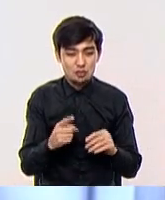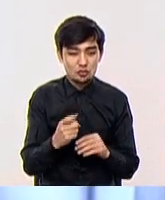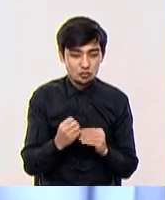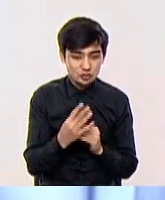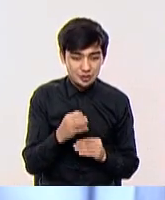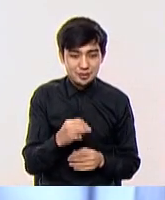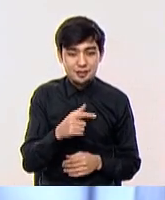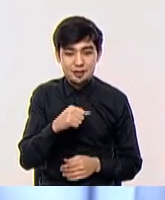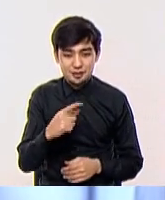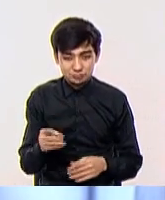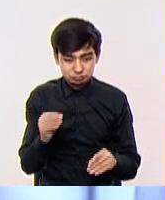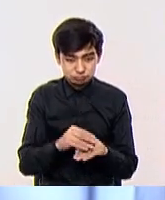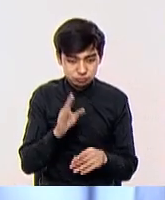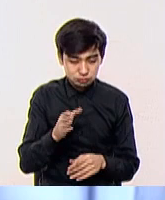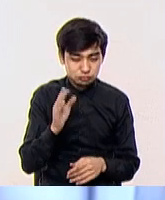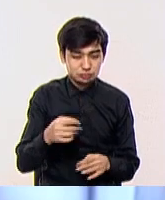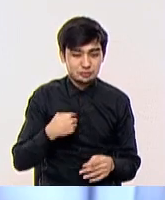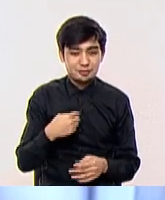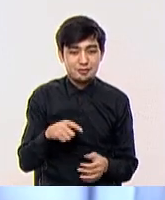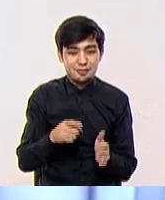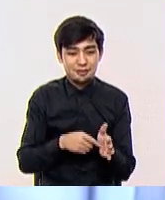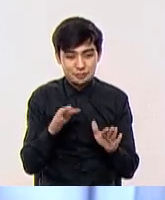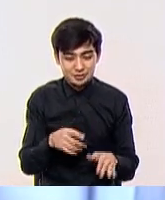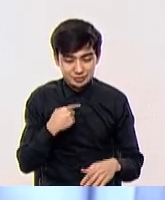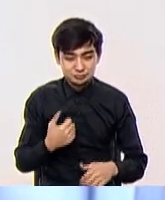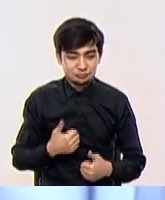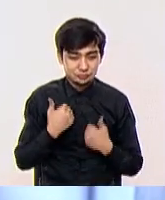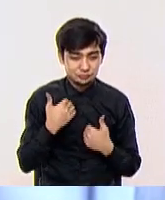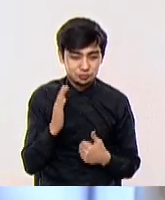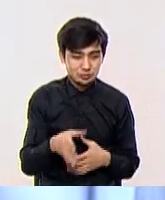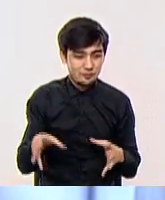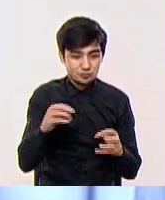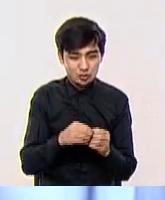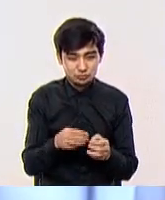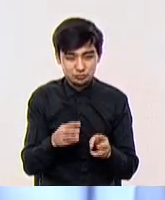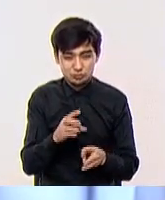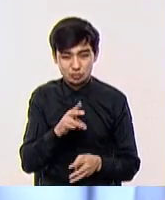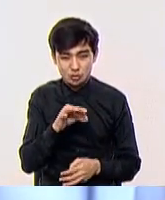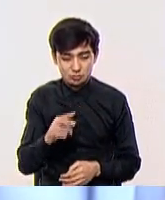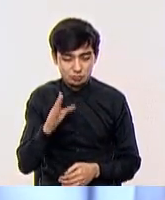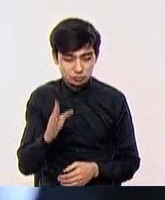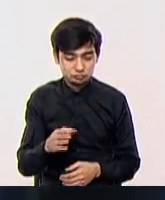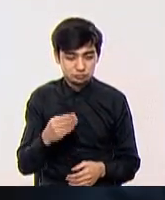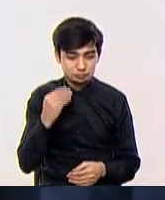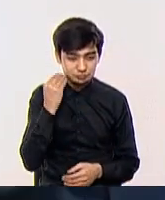В дальнейшем, если газ, соответственно, будет в Караганде, мы постараемся все котлы перевести. Но, опять же,